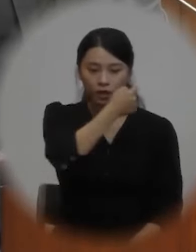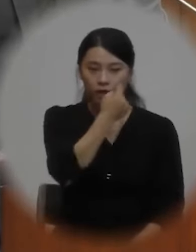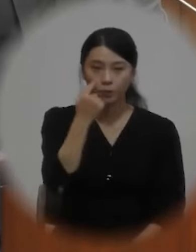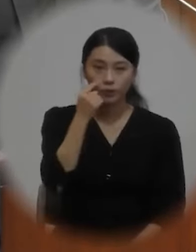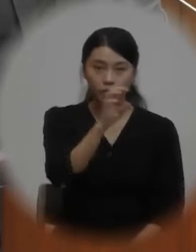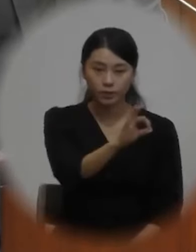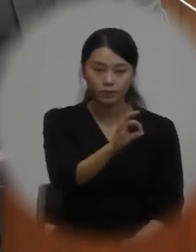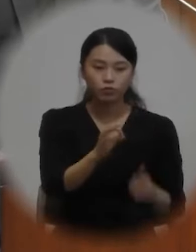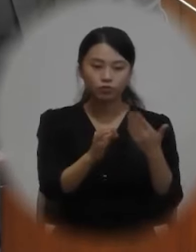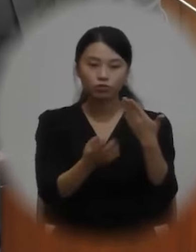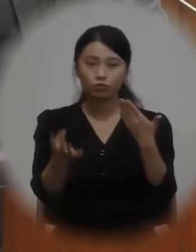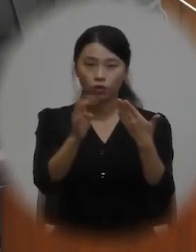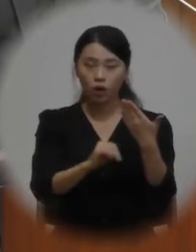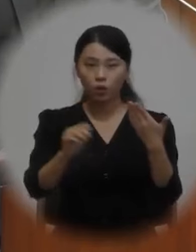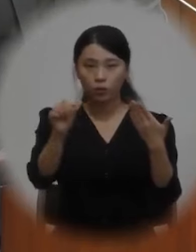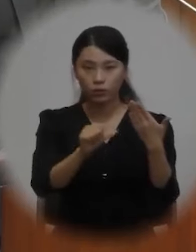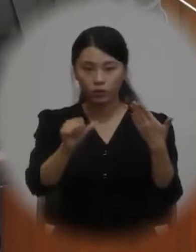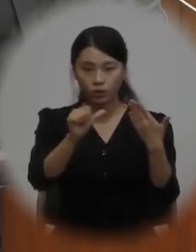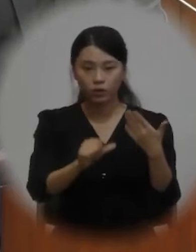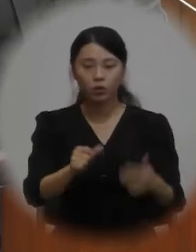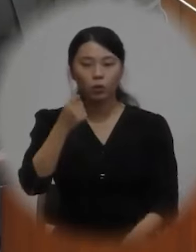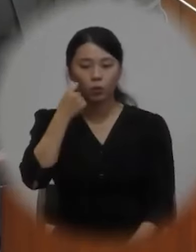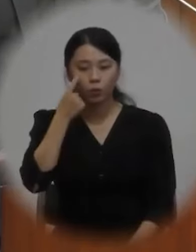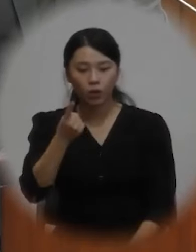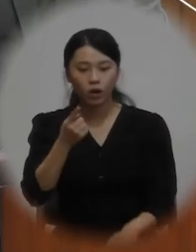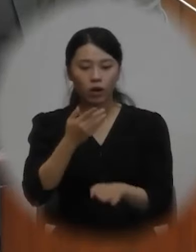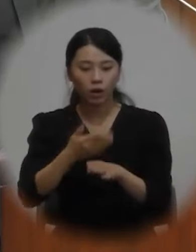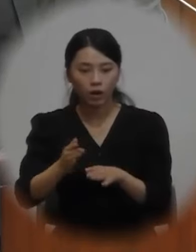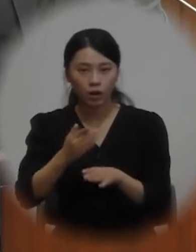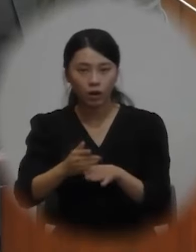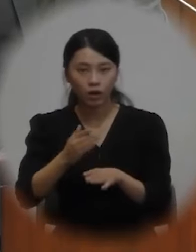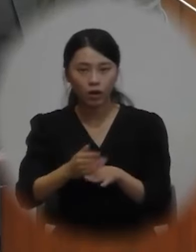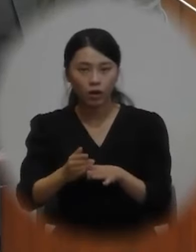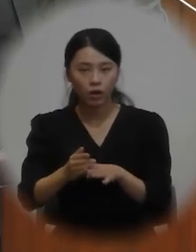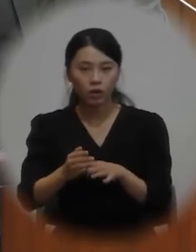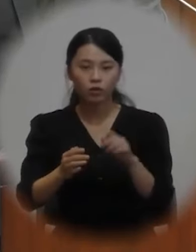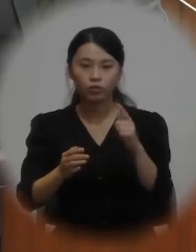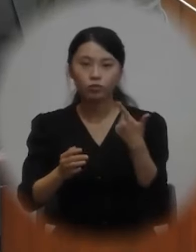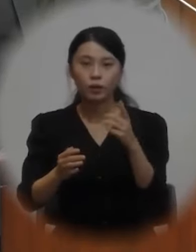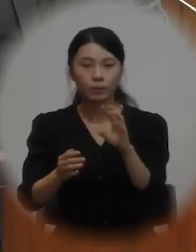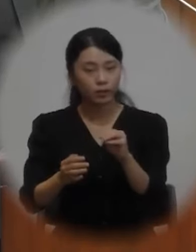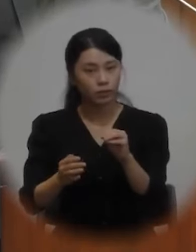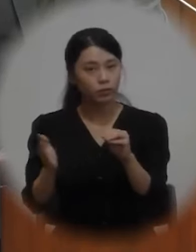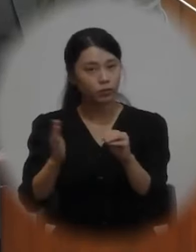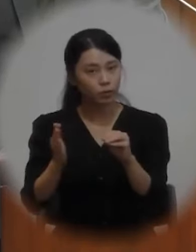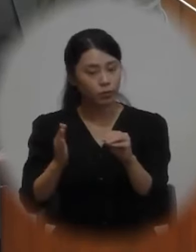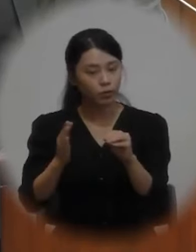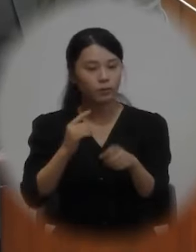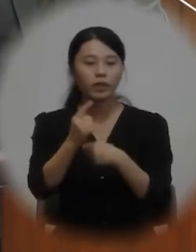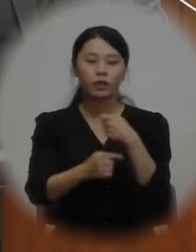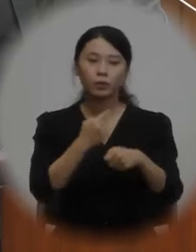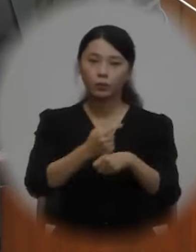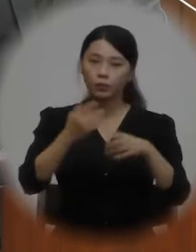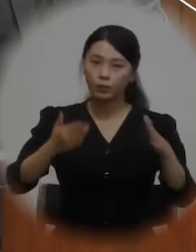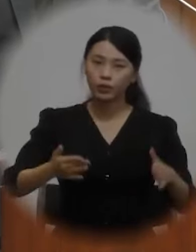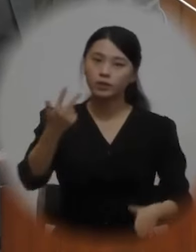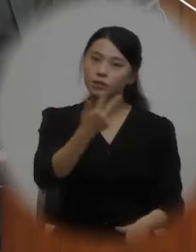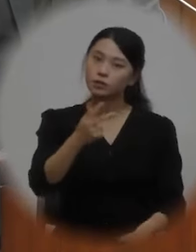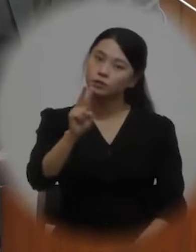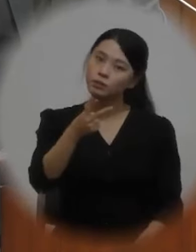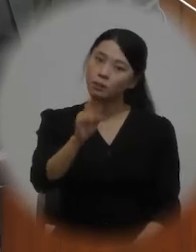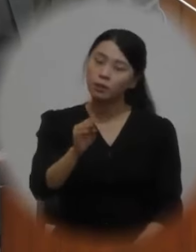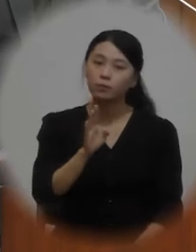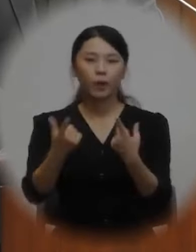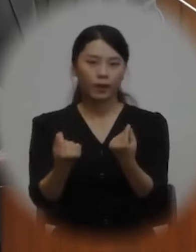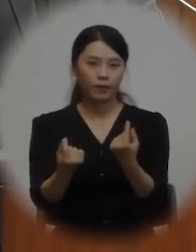9억 5천이고 월 임대료가 600만 원이니까 1년에 한 7,200만 원인가요? 이렇게